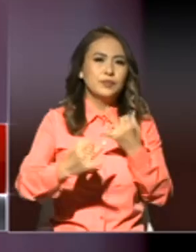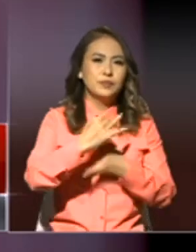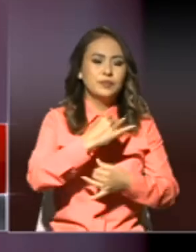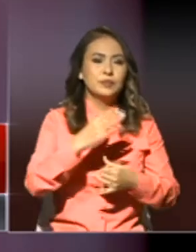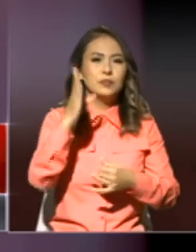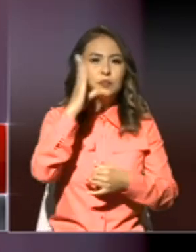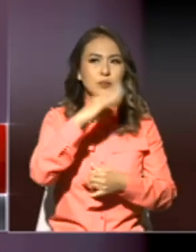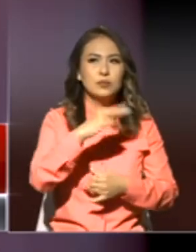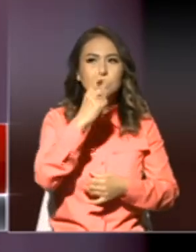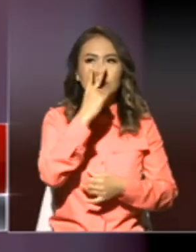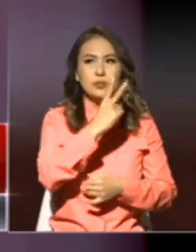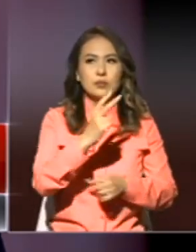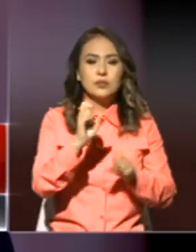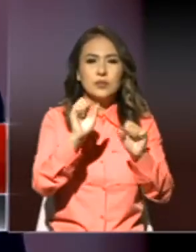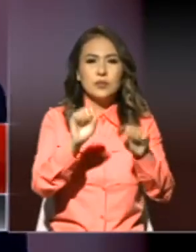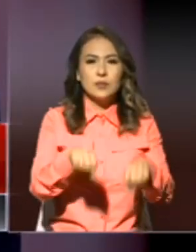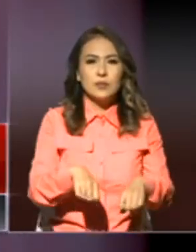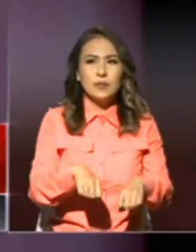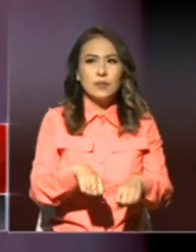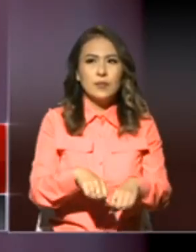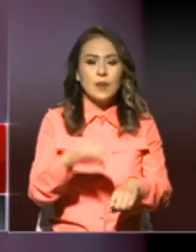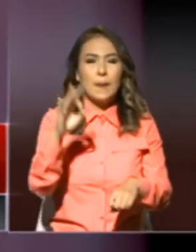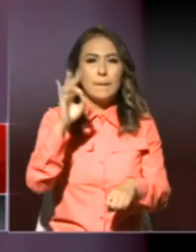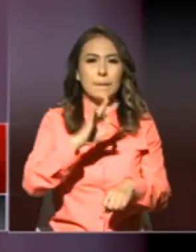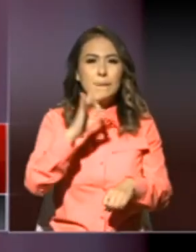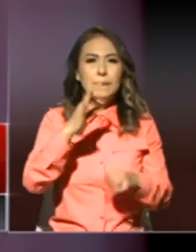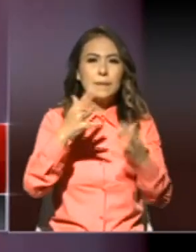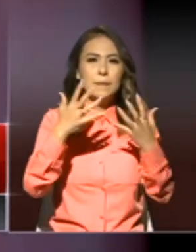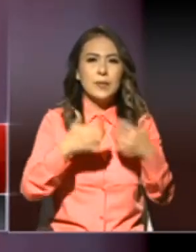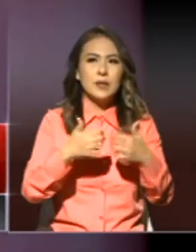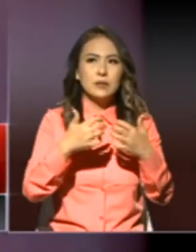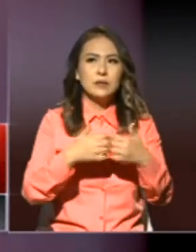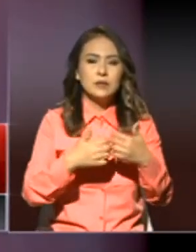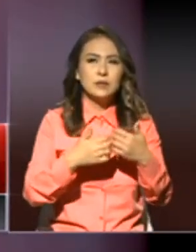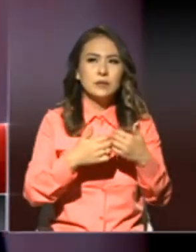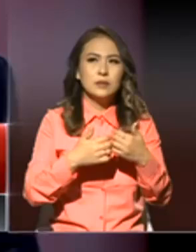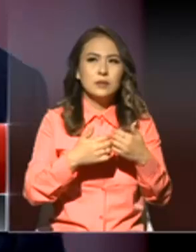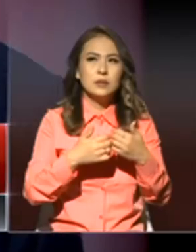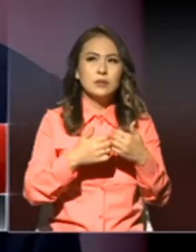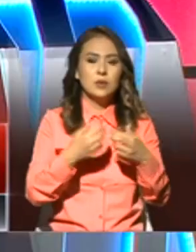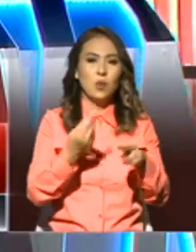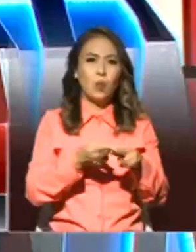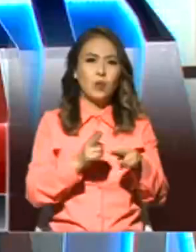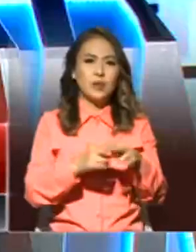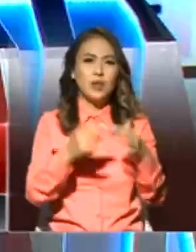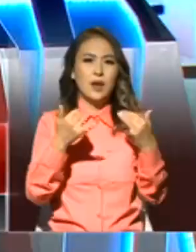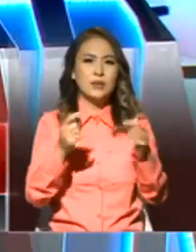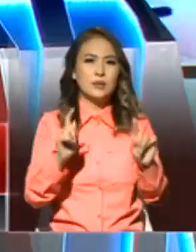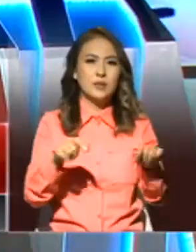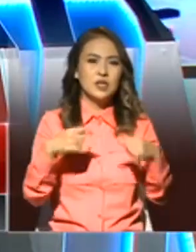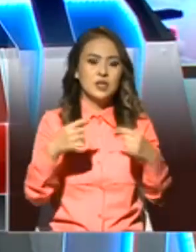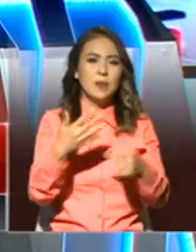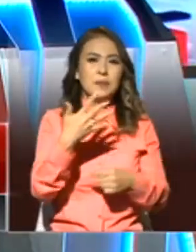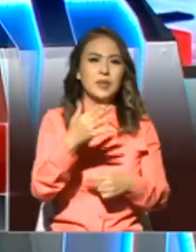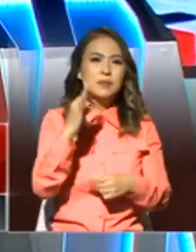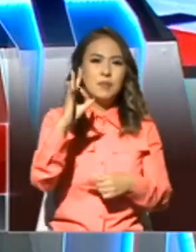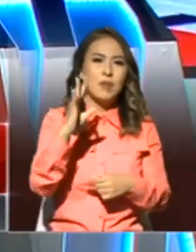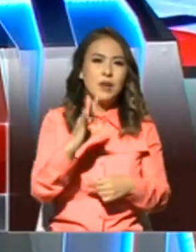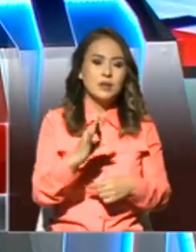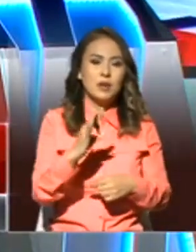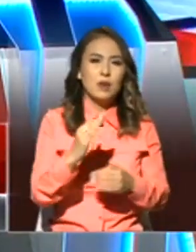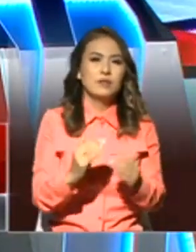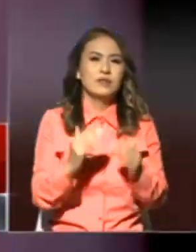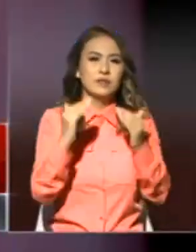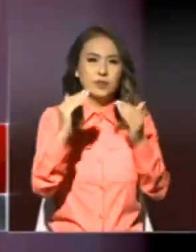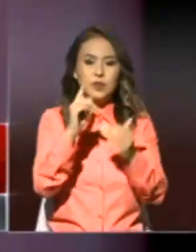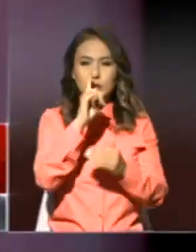көріп қалатын шығармыз. Енді пайызын айтып кетсеңіз, пайызы осы қазір таңда беріліп жатқан 5%-дан ол аспайды. Өткен